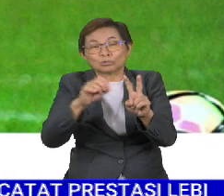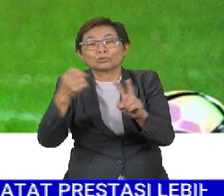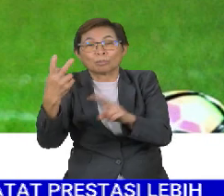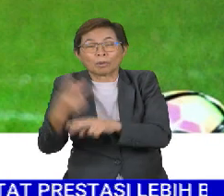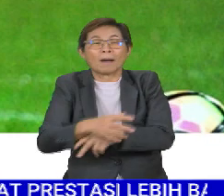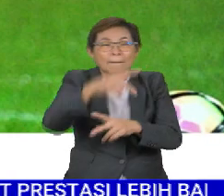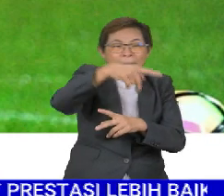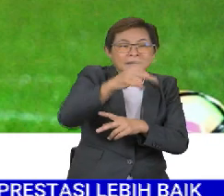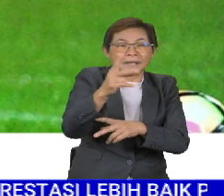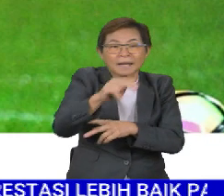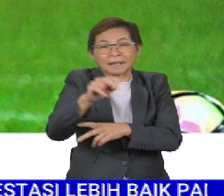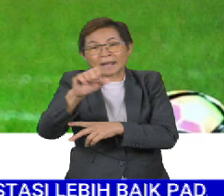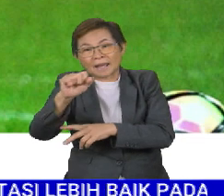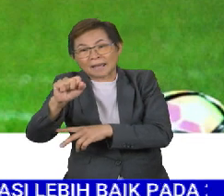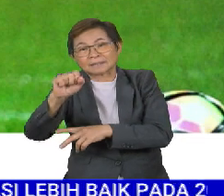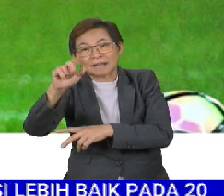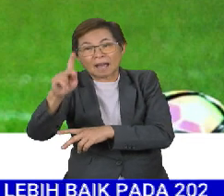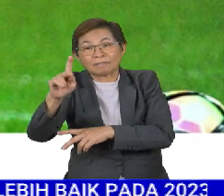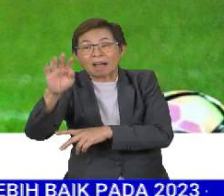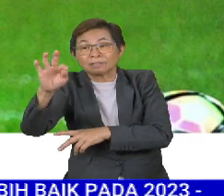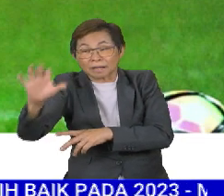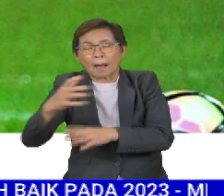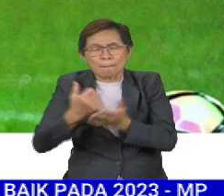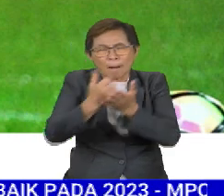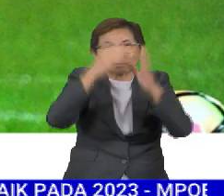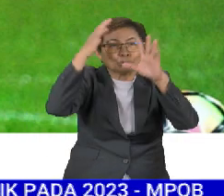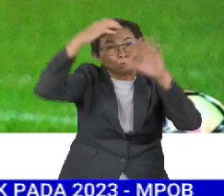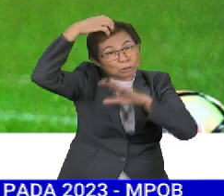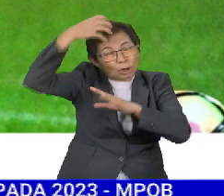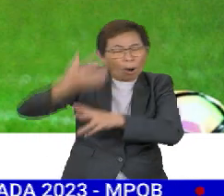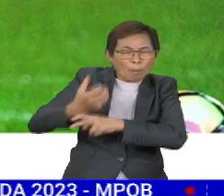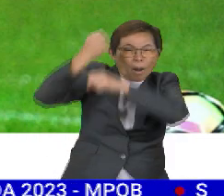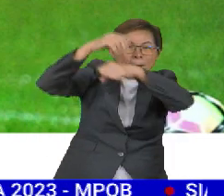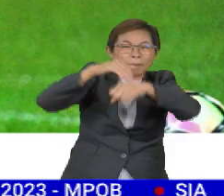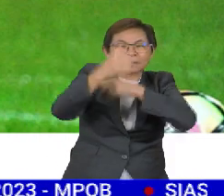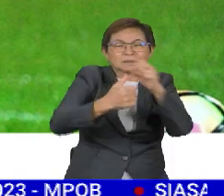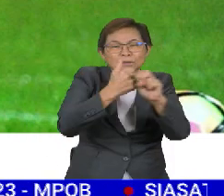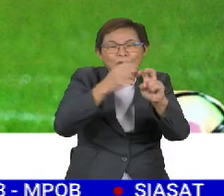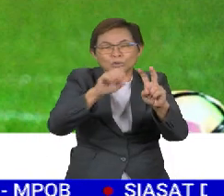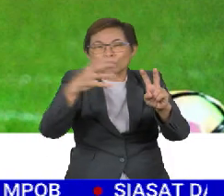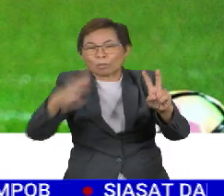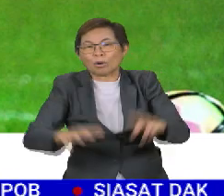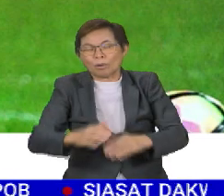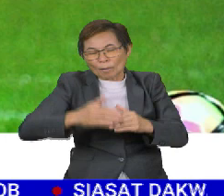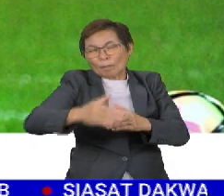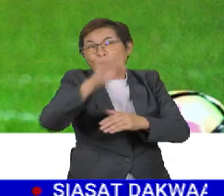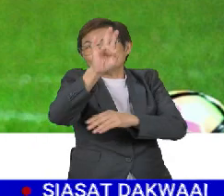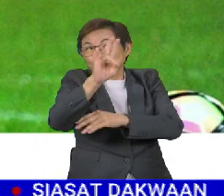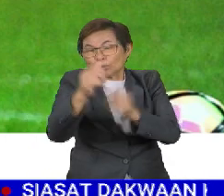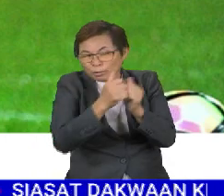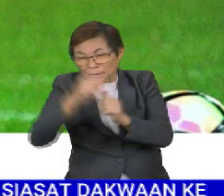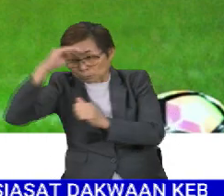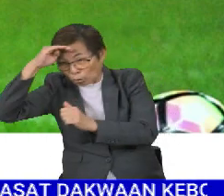bersama PKNS FC pernah membantu Selangor menjuarai Piala Malaysia pada musim 2015. Selepas 7 musim bersama